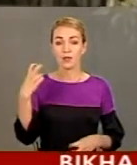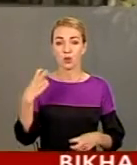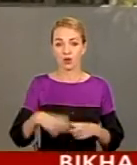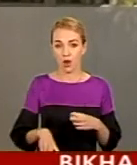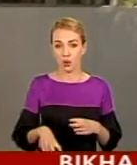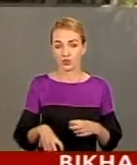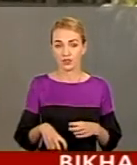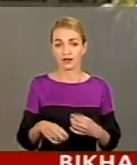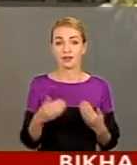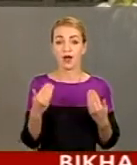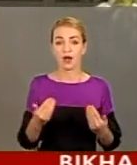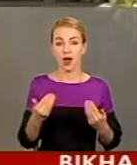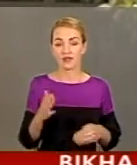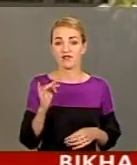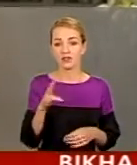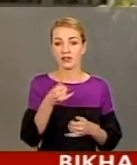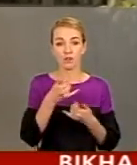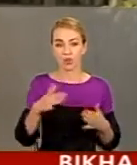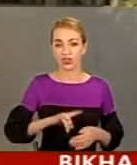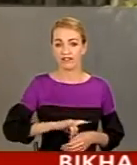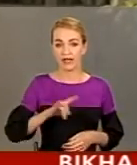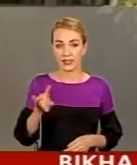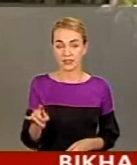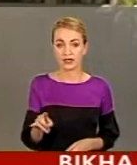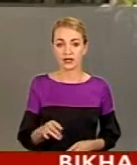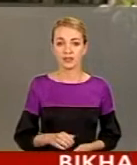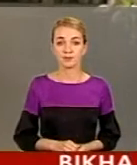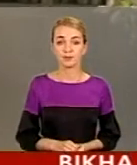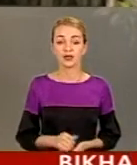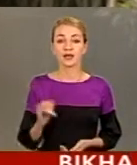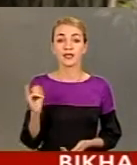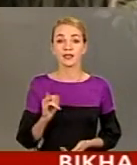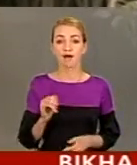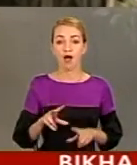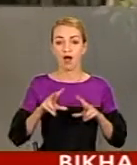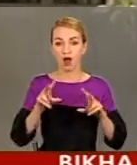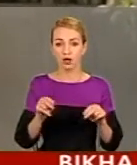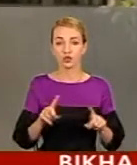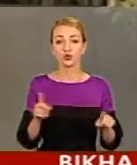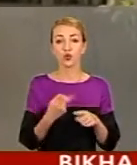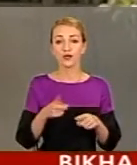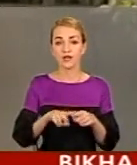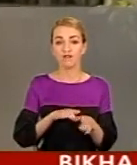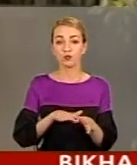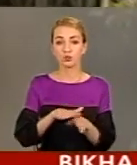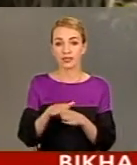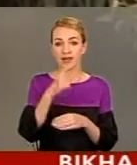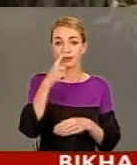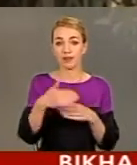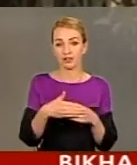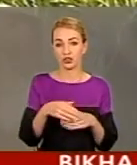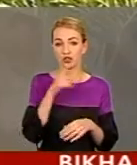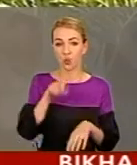неполагоджений, наразі він не може вилетіти, і гарантій, що це відбудеться в найближчі